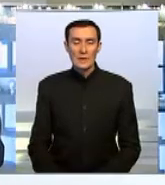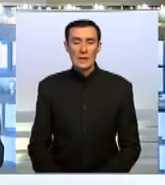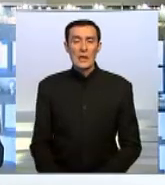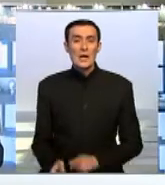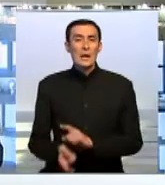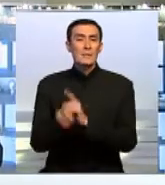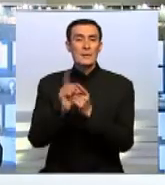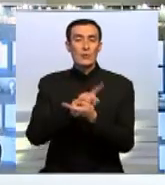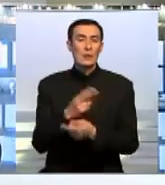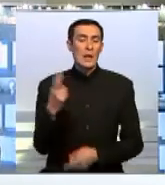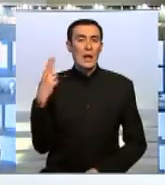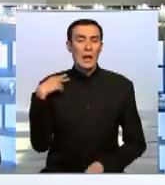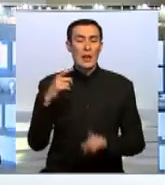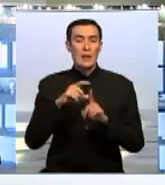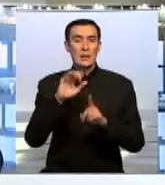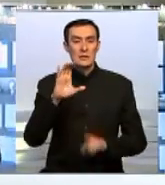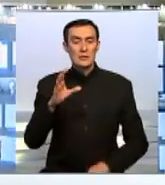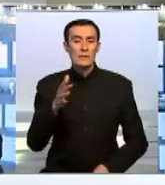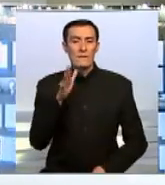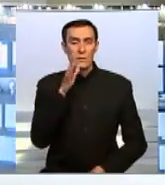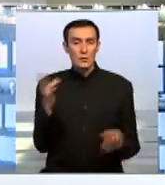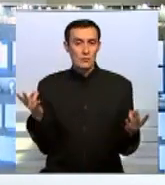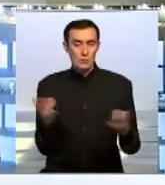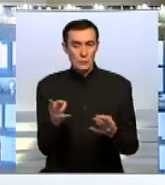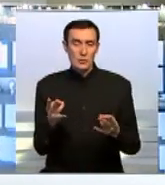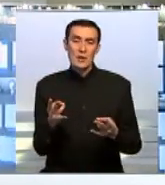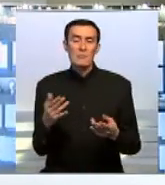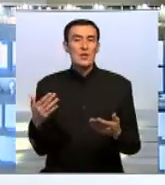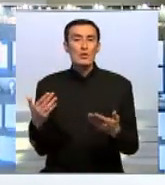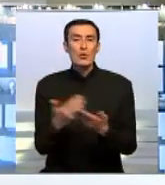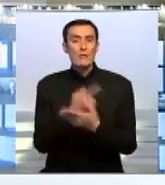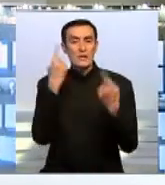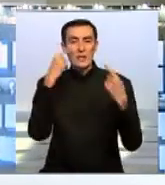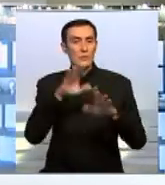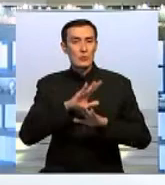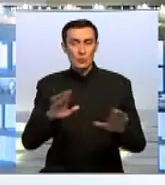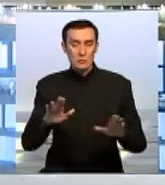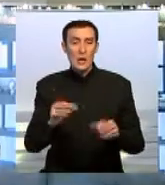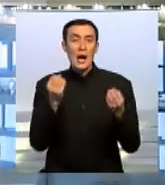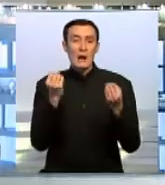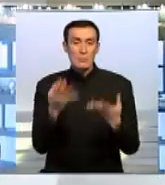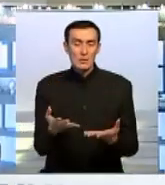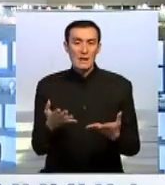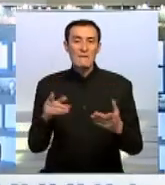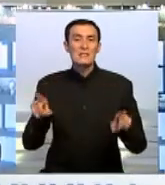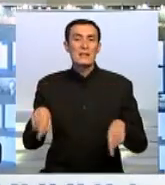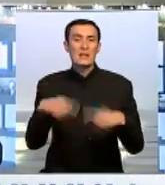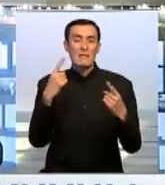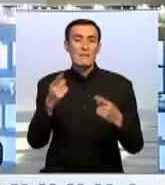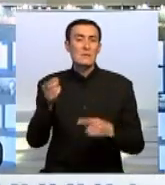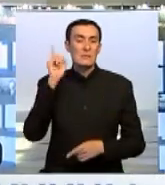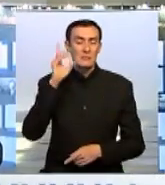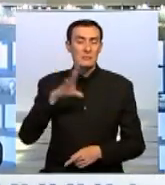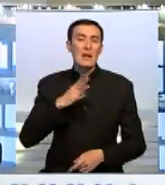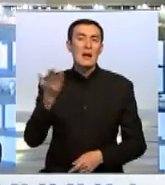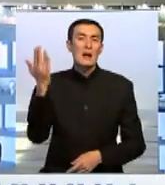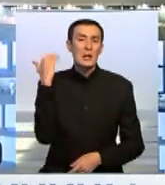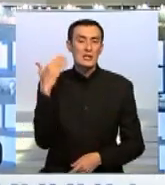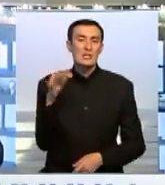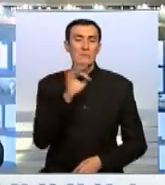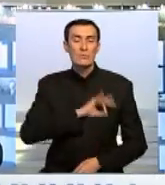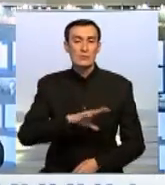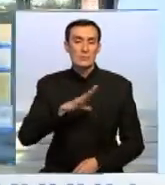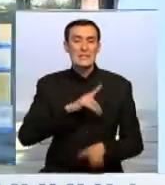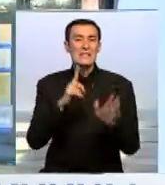Переход на латиницу – нужный и своевременный шаг. Мы не вводим новый алфавит, а лишь возвращаемся к старому. Латиница уже использовалась нашим народом